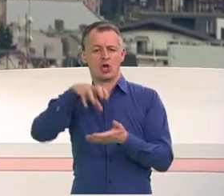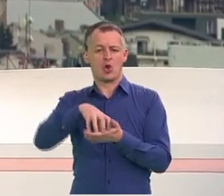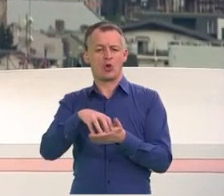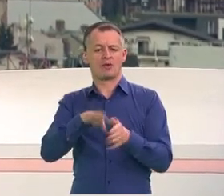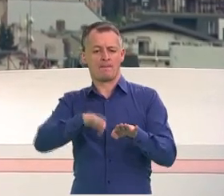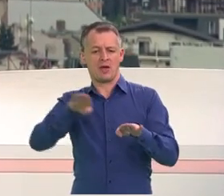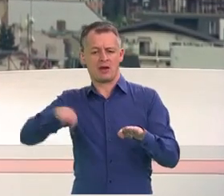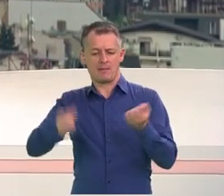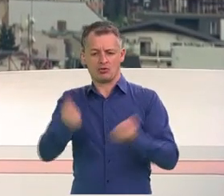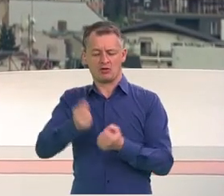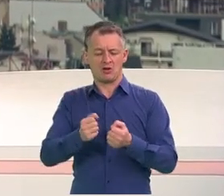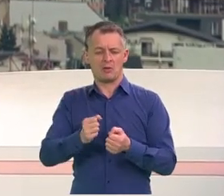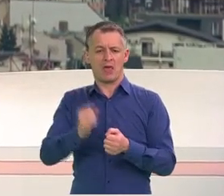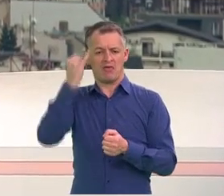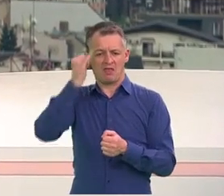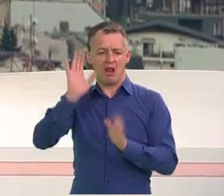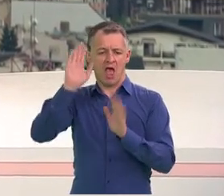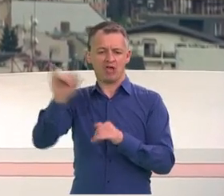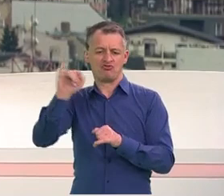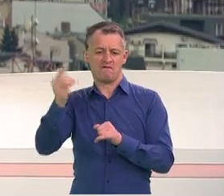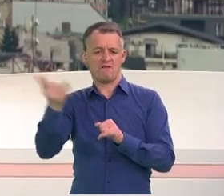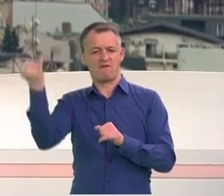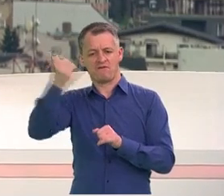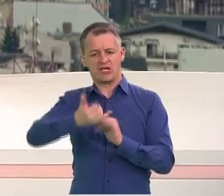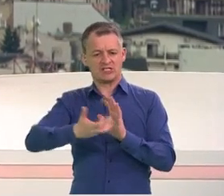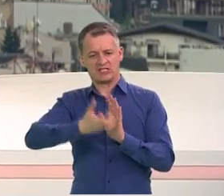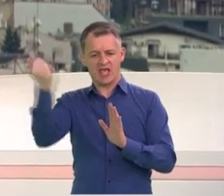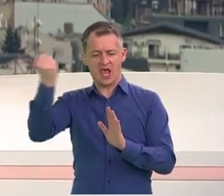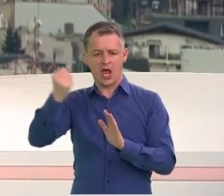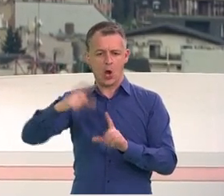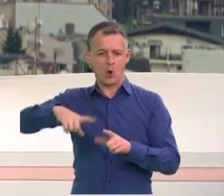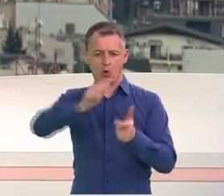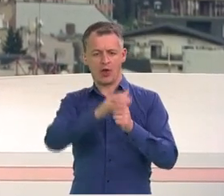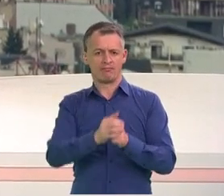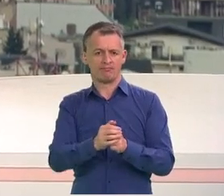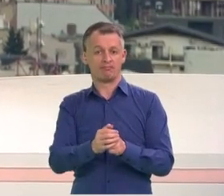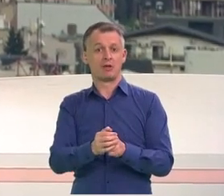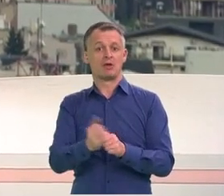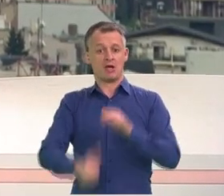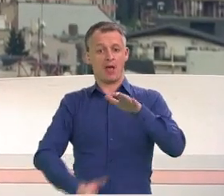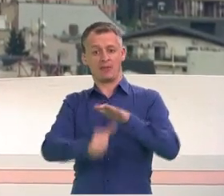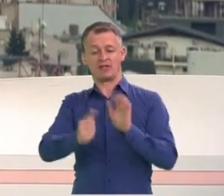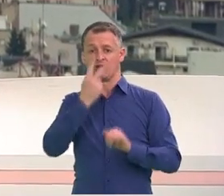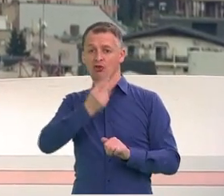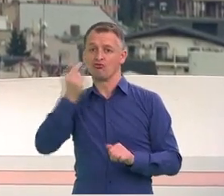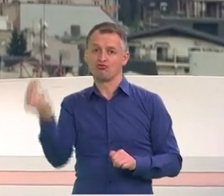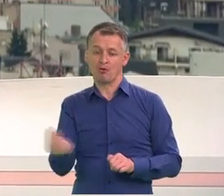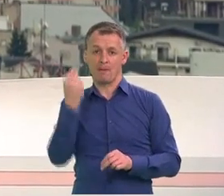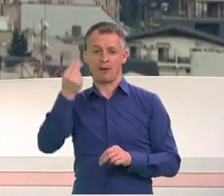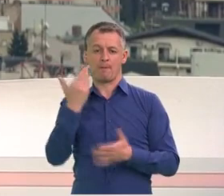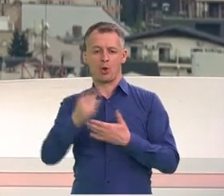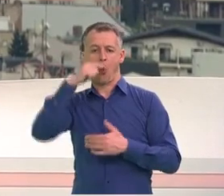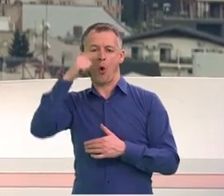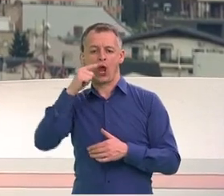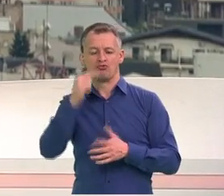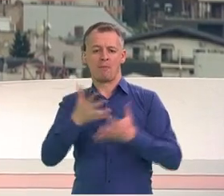principiul lasă că vine cineva să-l ia. Sunt chestiuni cu care ne întâlnim zi de zi aproape oriunde în România. În capitală se vede cel mai bine pentru că e un oraș